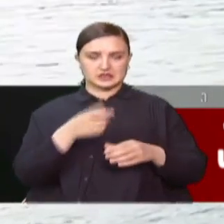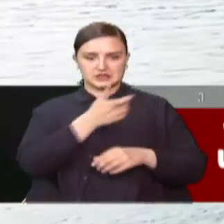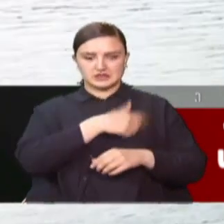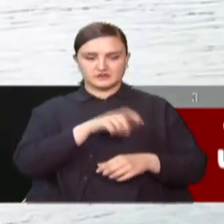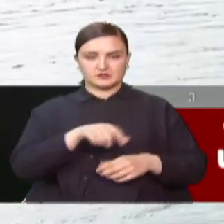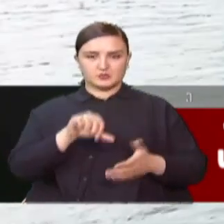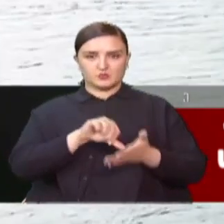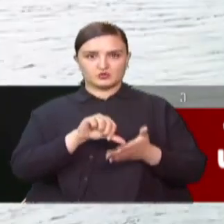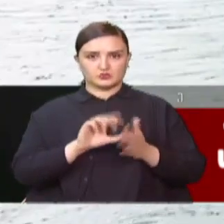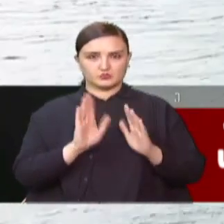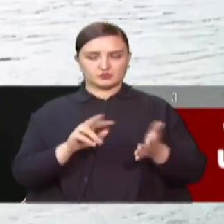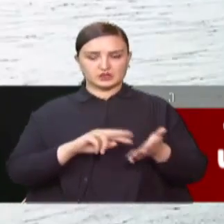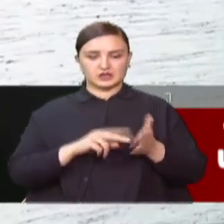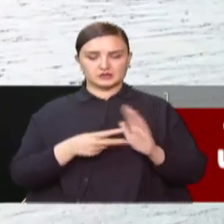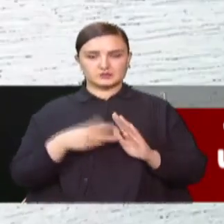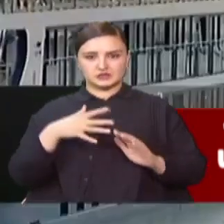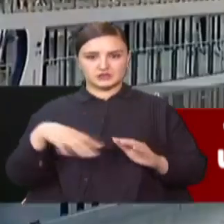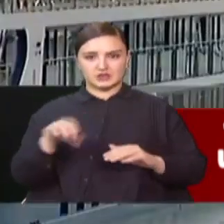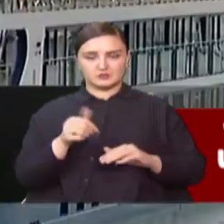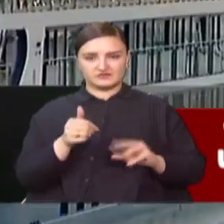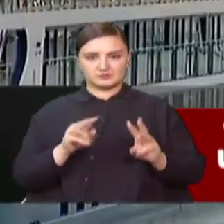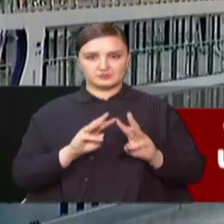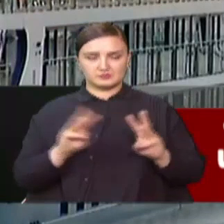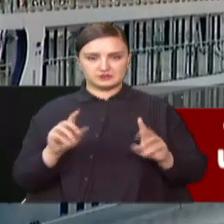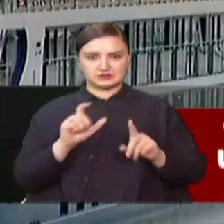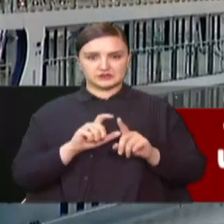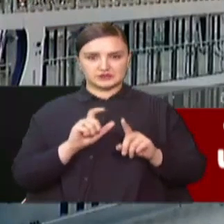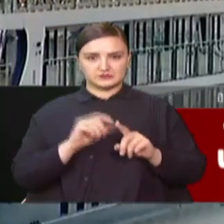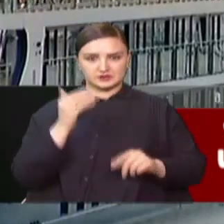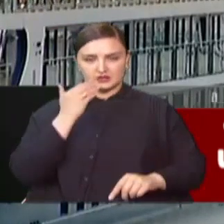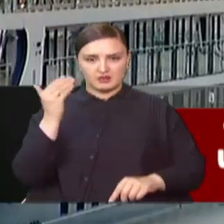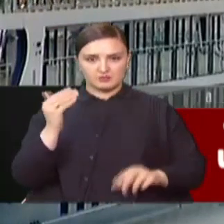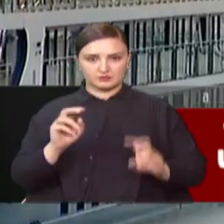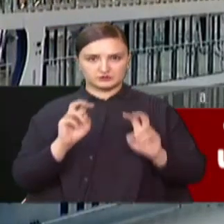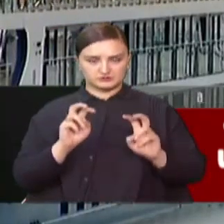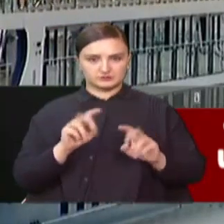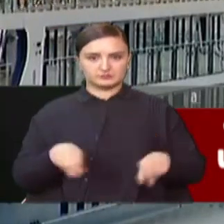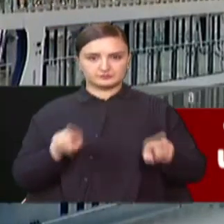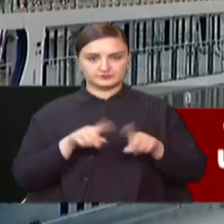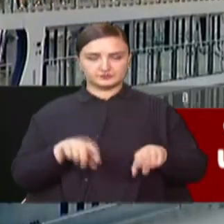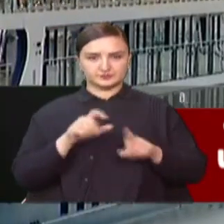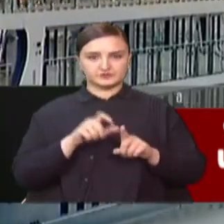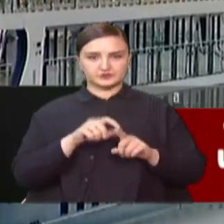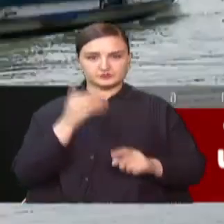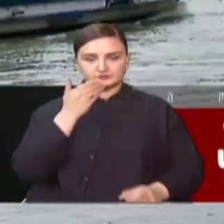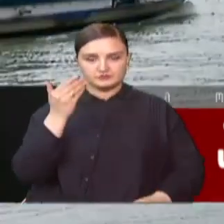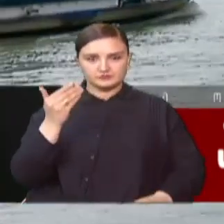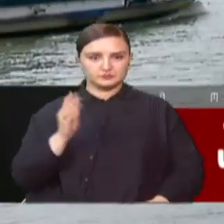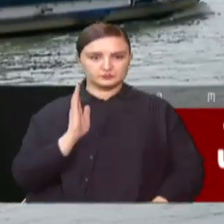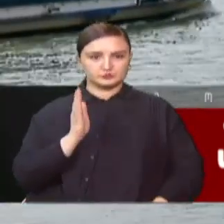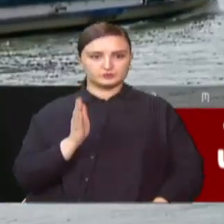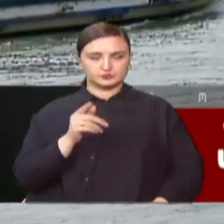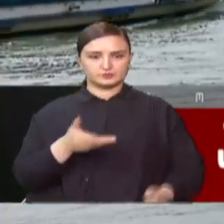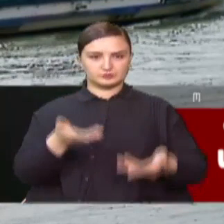ben monatile obas, dagag miliaris, cartulus premier-ministris, sitkuit gamosula, aseve, sitkuit gamosula, lepșoris, iknebian,